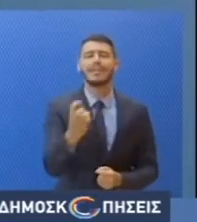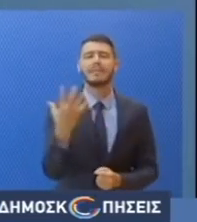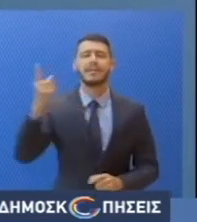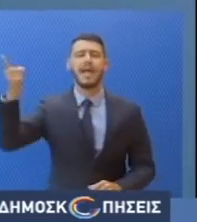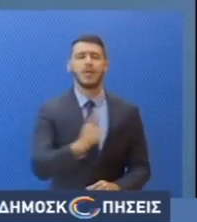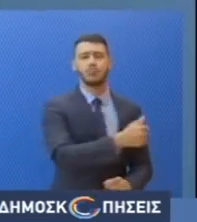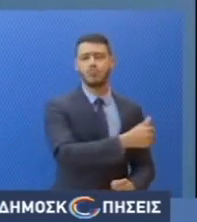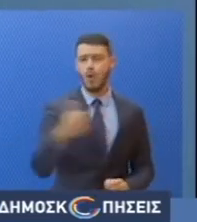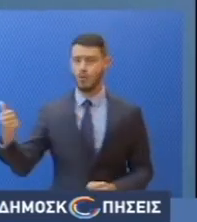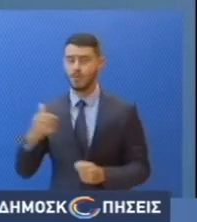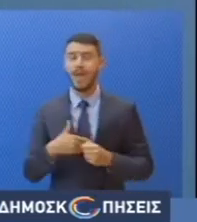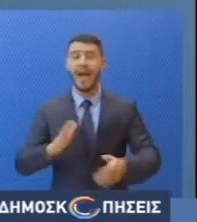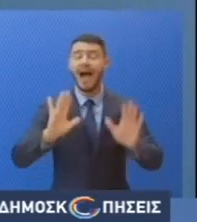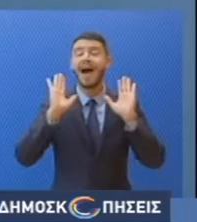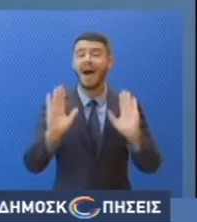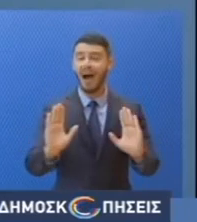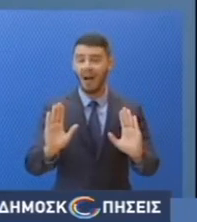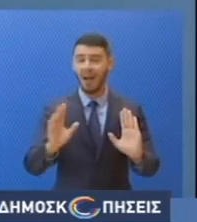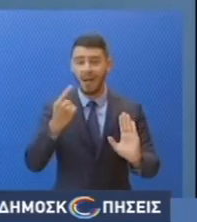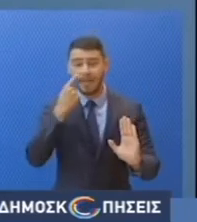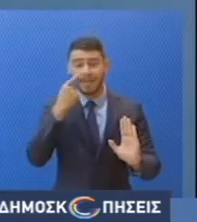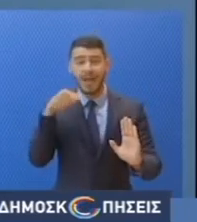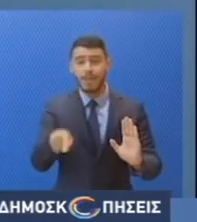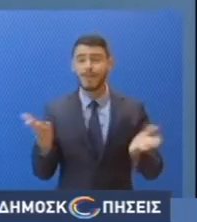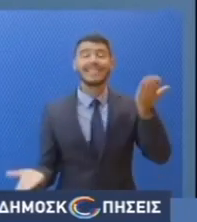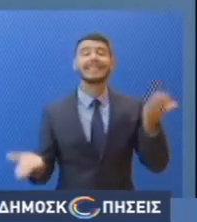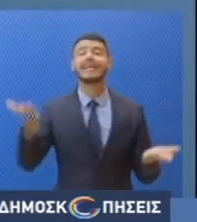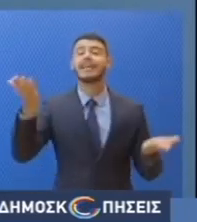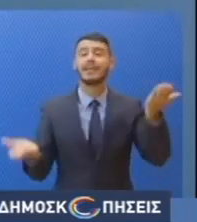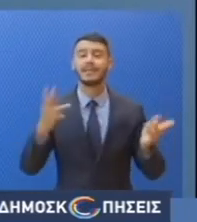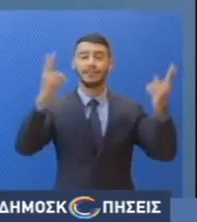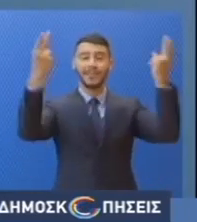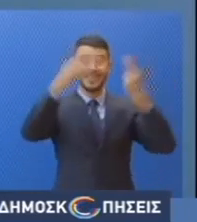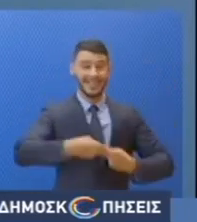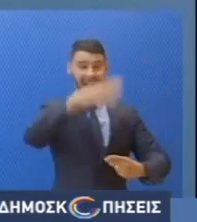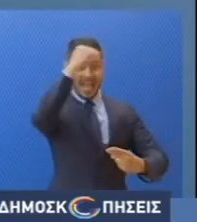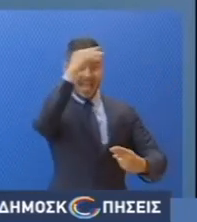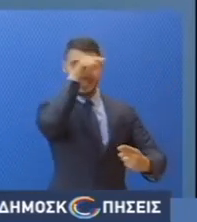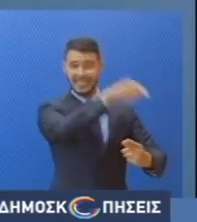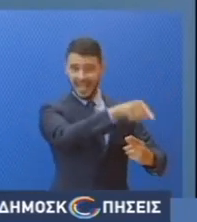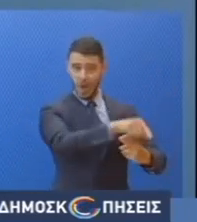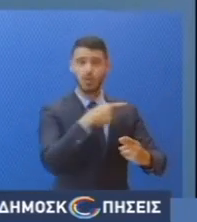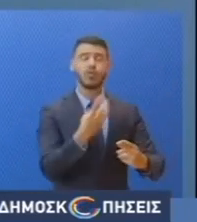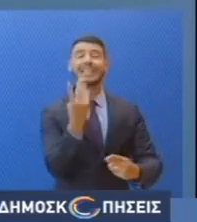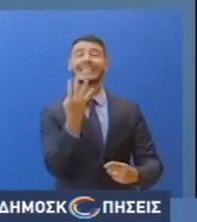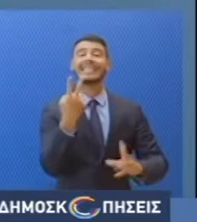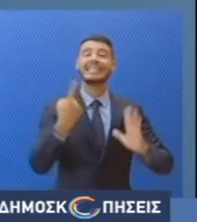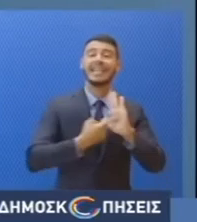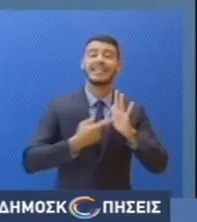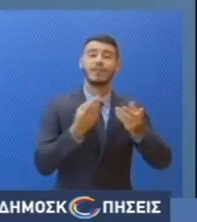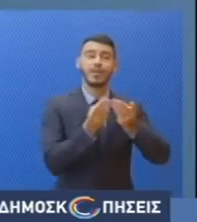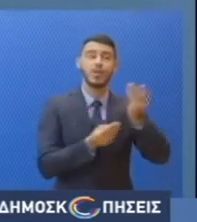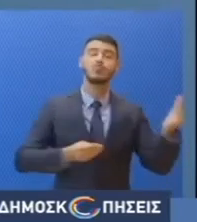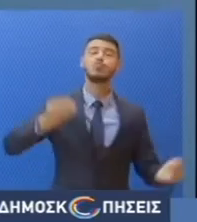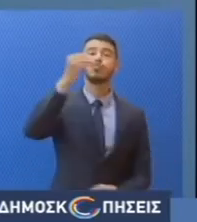στοιχεία δείχνουν ότι τα θετικά τεστ είναι τετραπλάσια στον Προμαχώνα από ό,τι, για παράδειγμα, στο αεροδρόμιο Ελευθερίος Βενιζέλος.